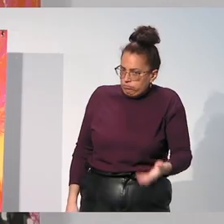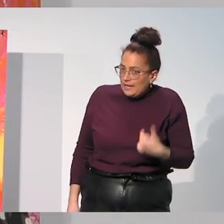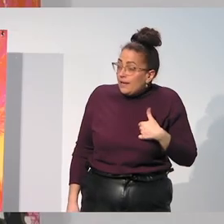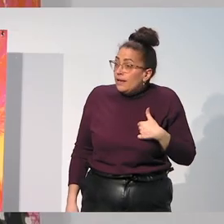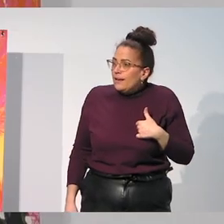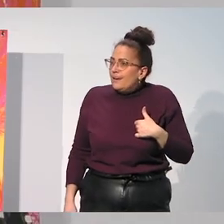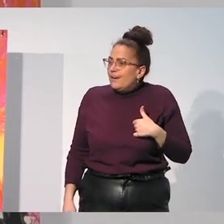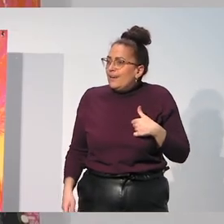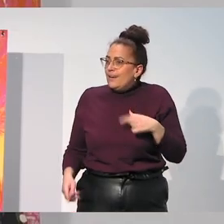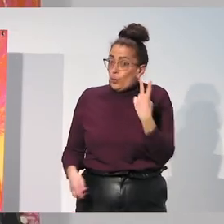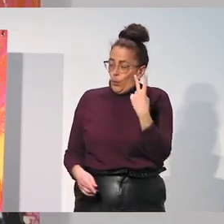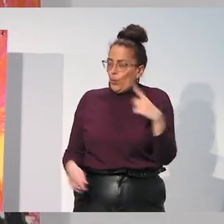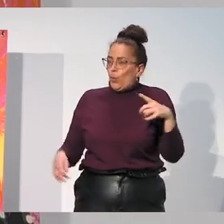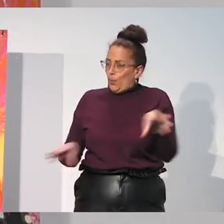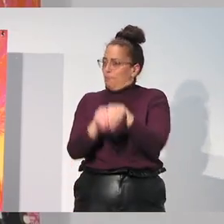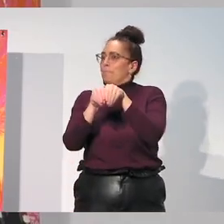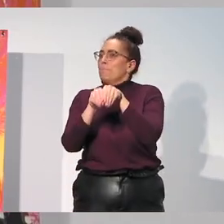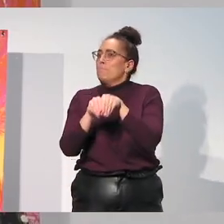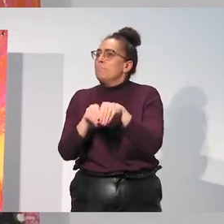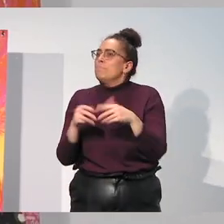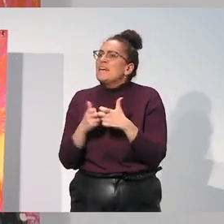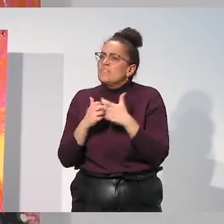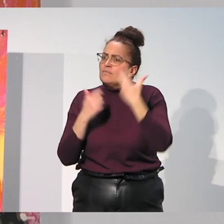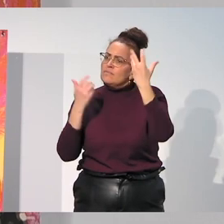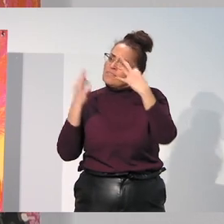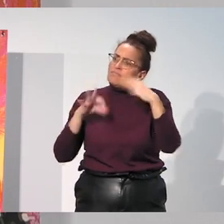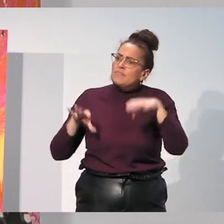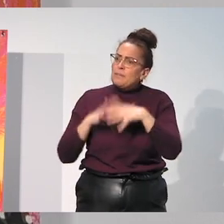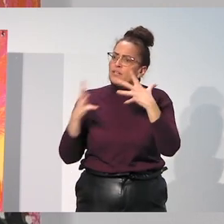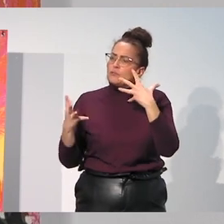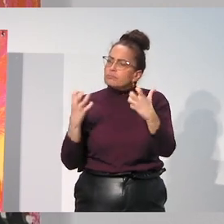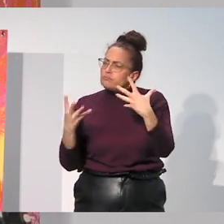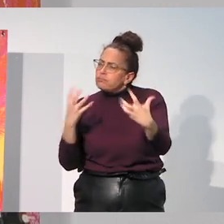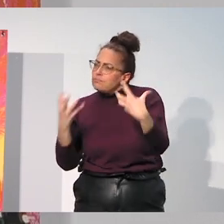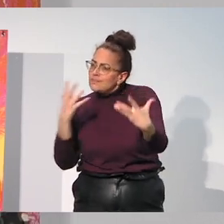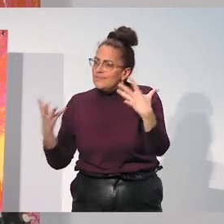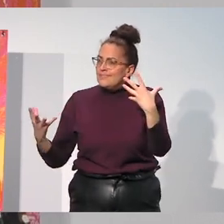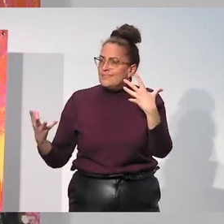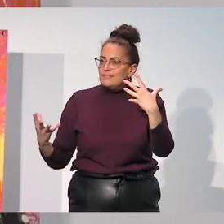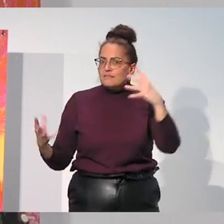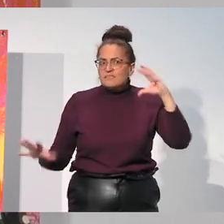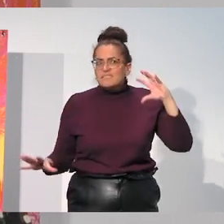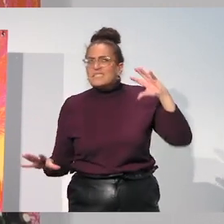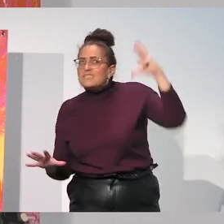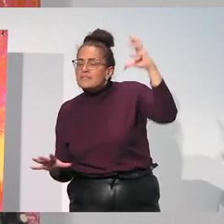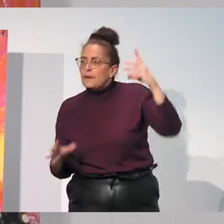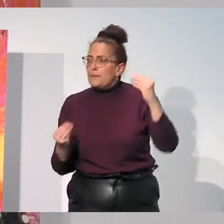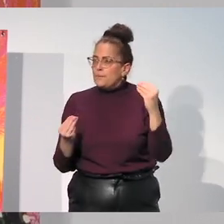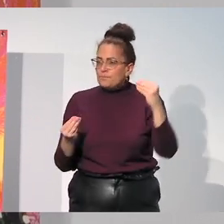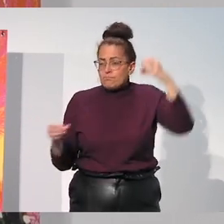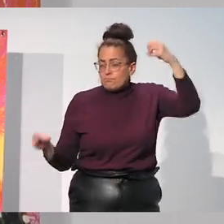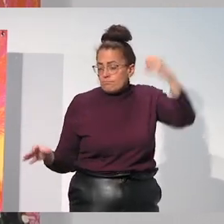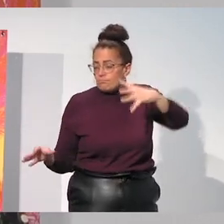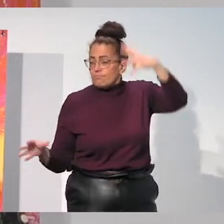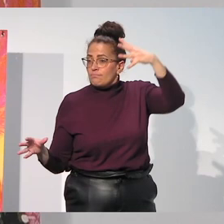dans la fiction on peut jouer justement sur cette histoire de lumière et de soleil, d'ensoleillement, notamment les scènes où il est sur